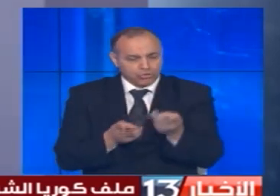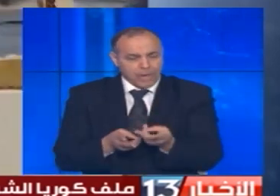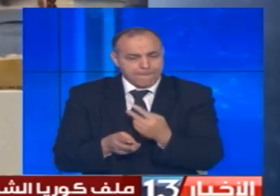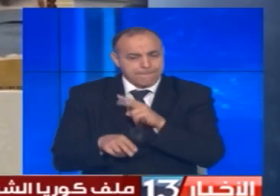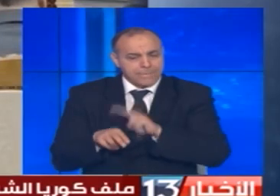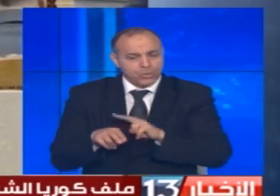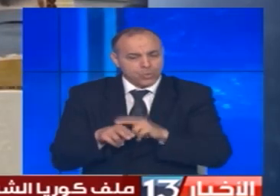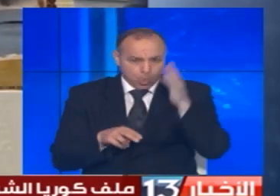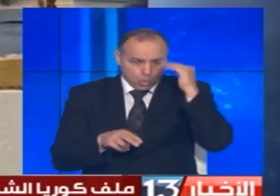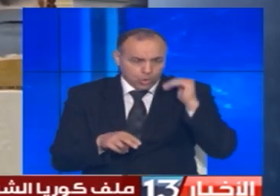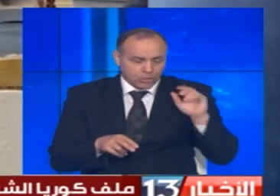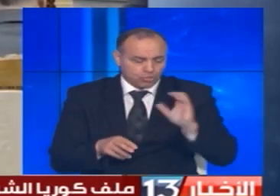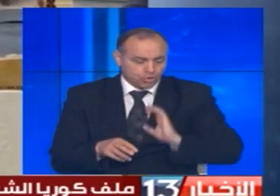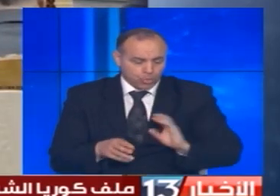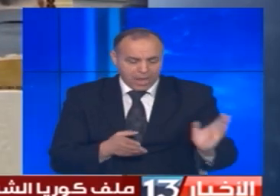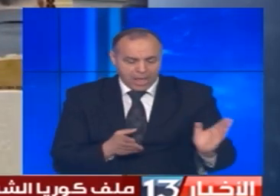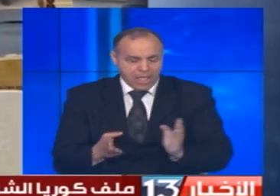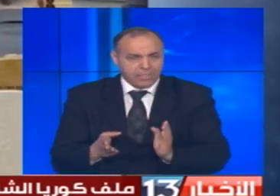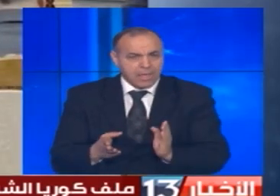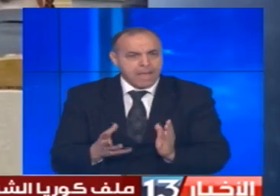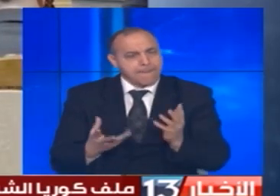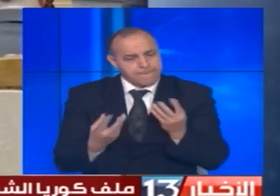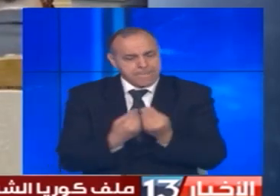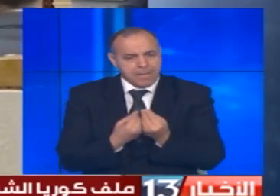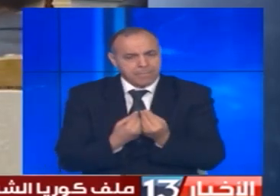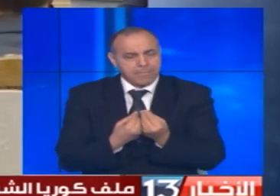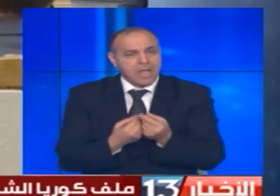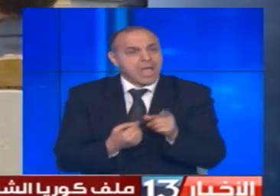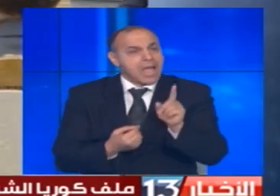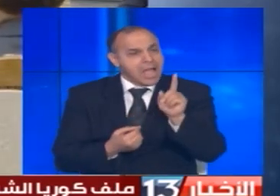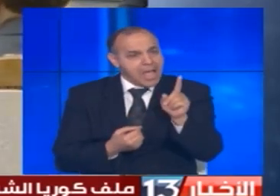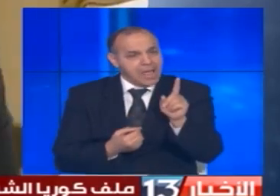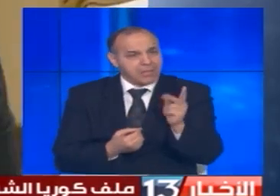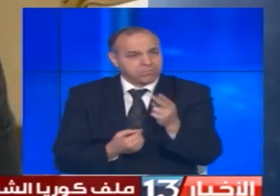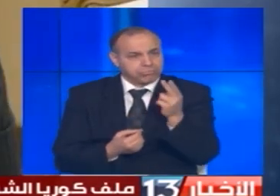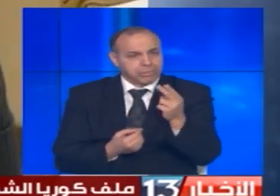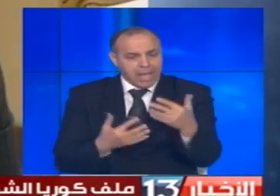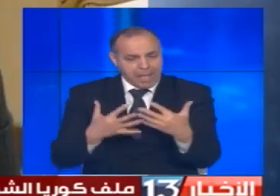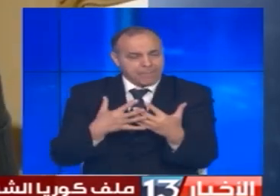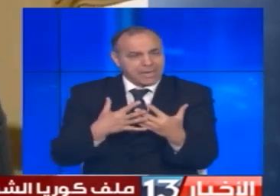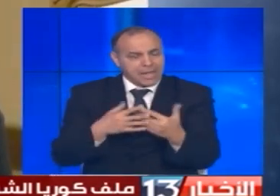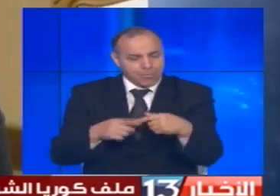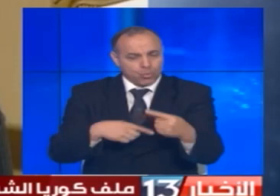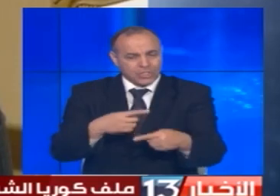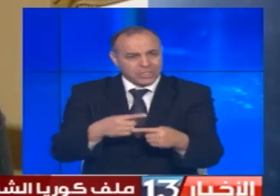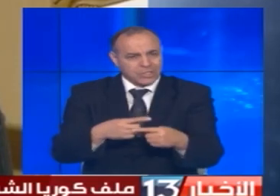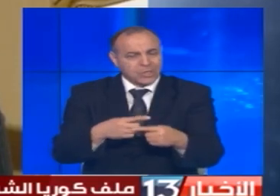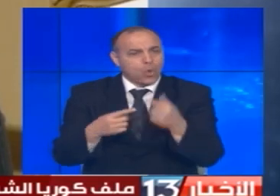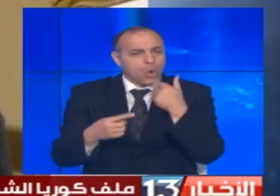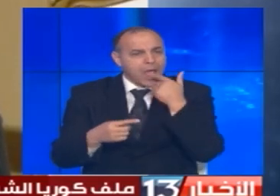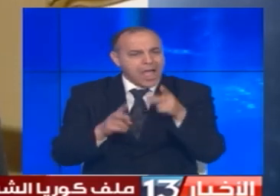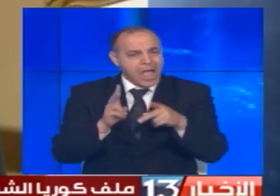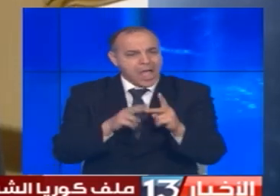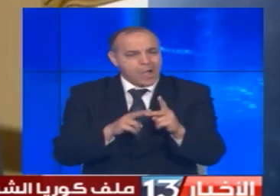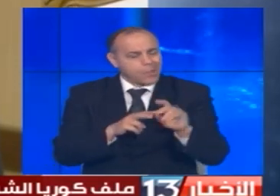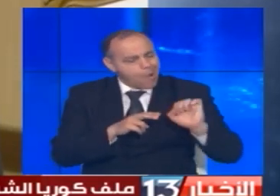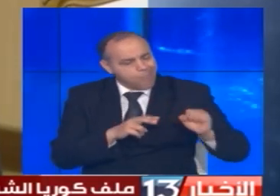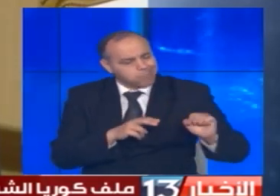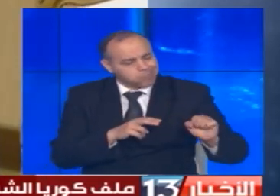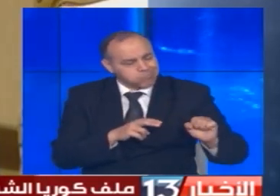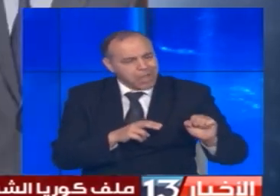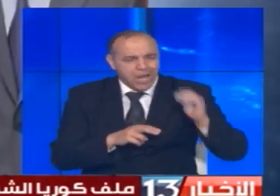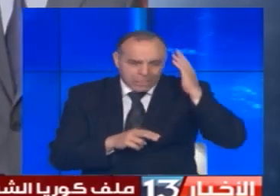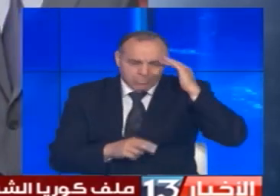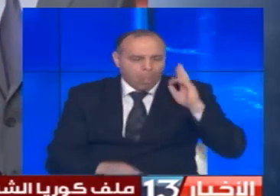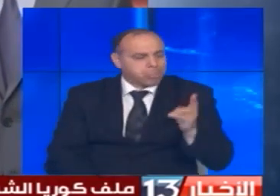مسؤول كوري جنوبي أنه سيكون مايو القادم، لن يثني واشنطن عن مواصلة ممارسة أقصى ضغوطها على